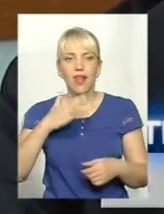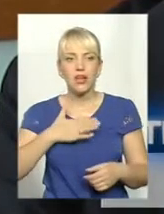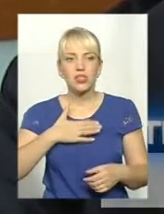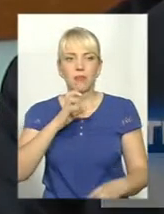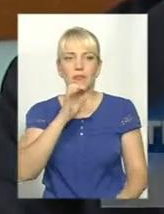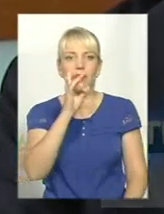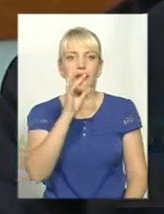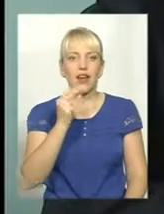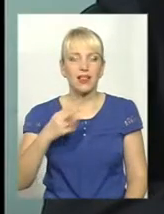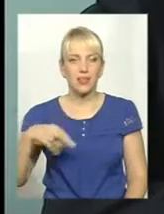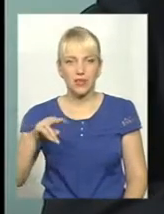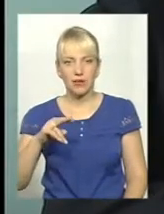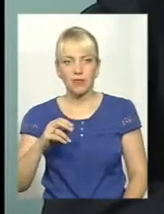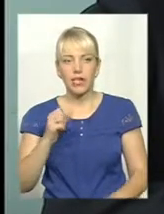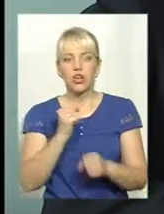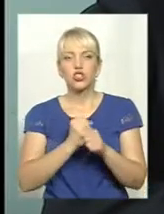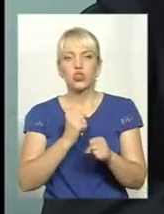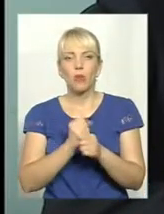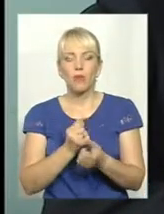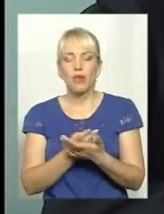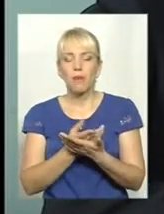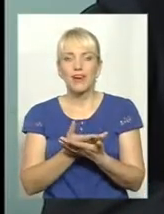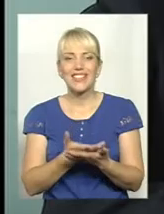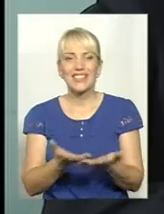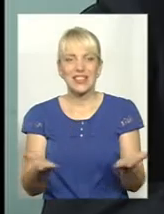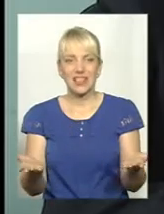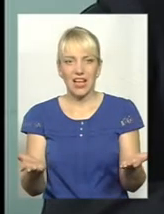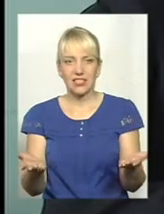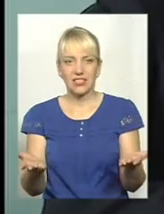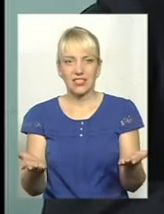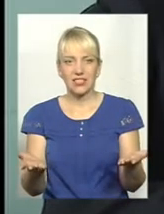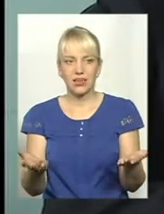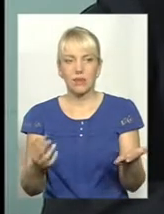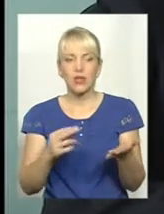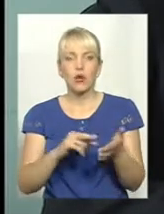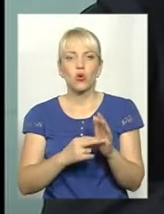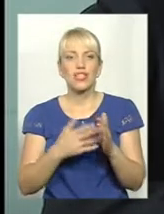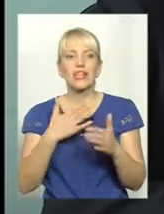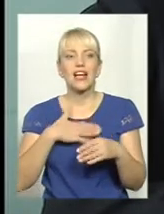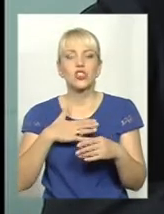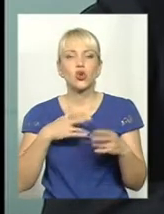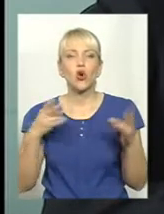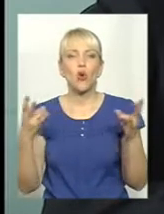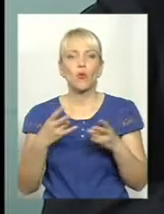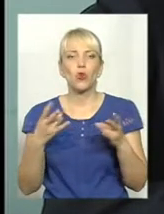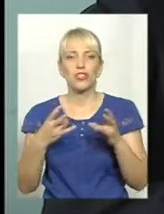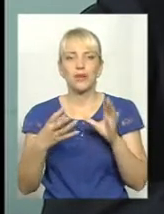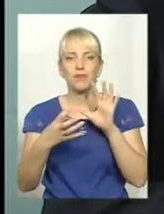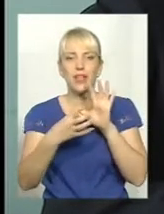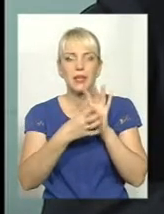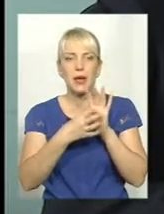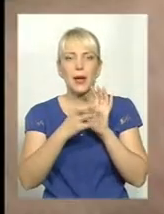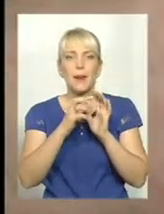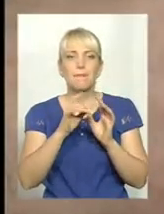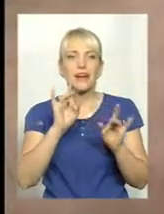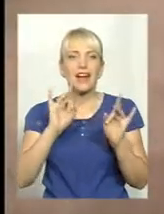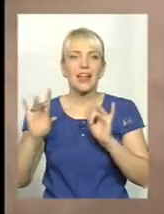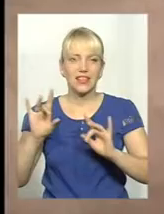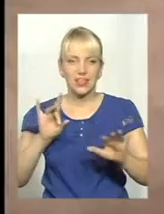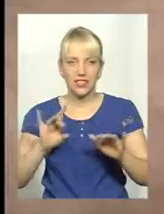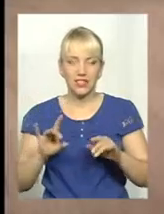так званий бренд Хмельниччини. Ми почали процес обговорення з деякими громадськими організаціями